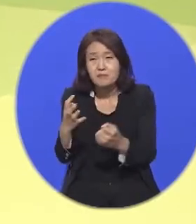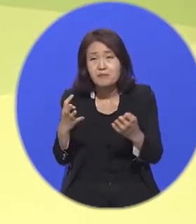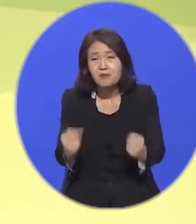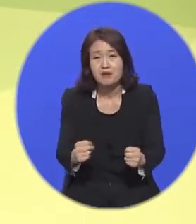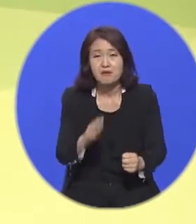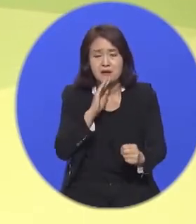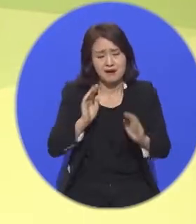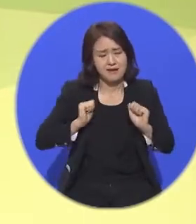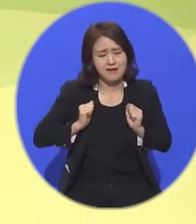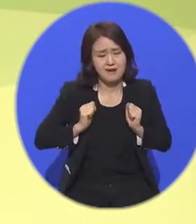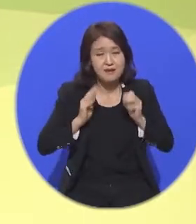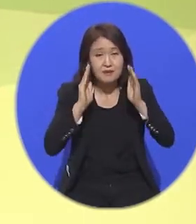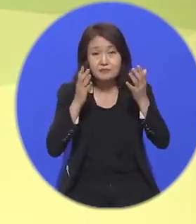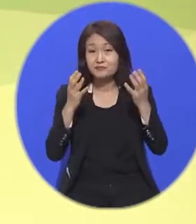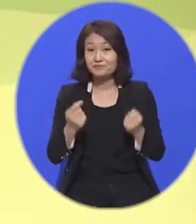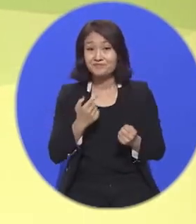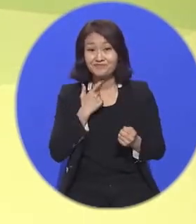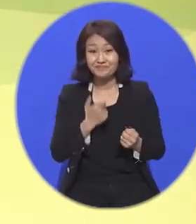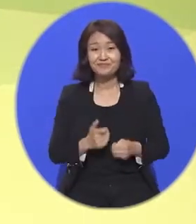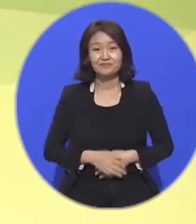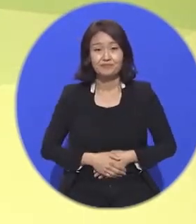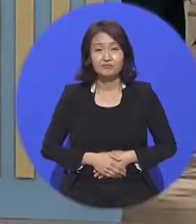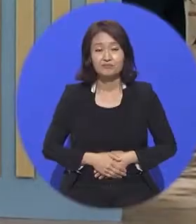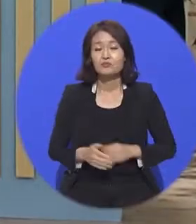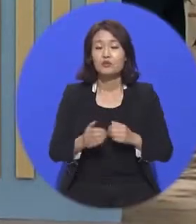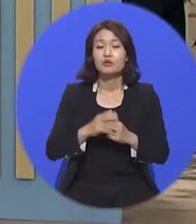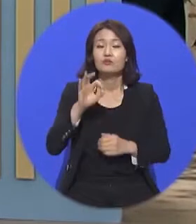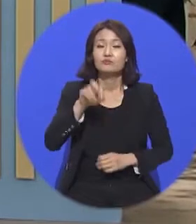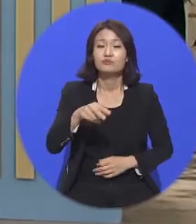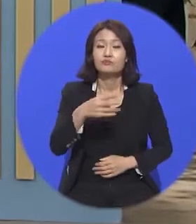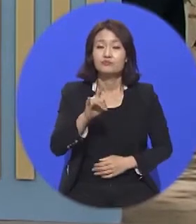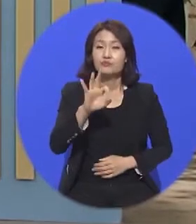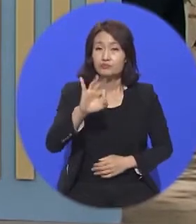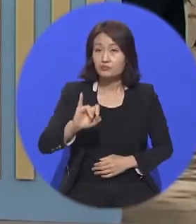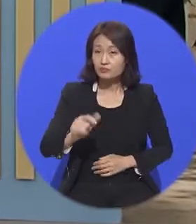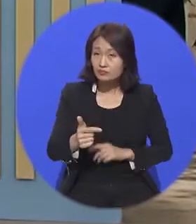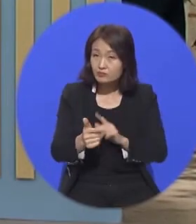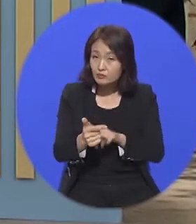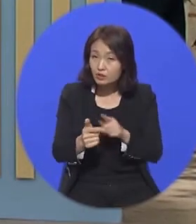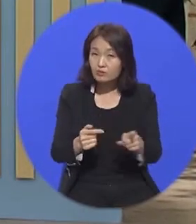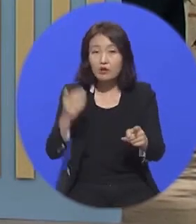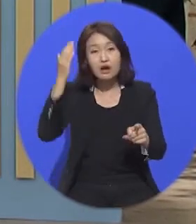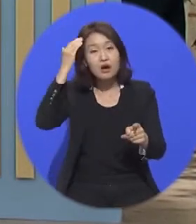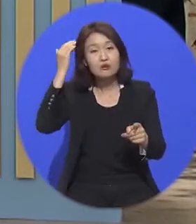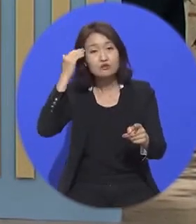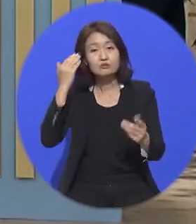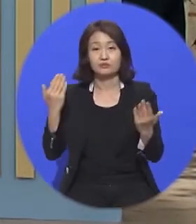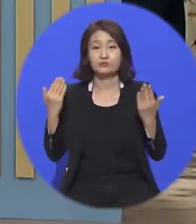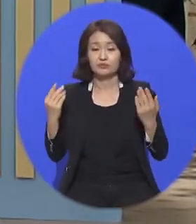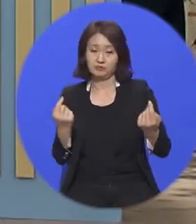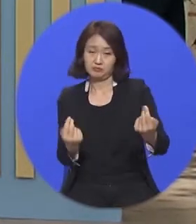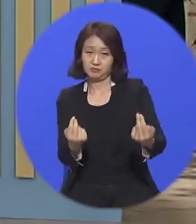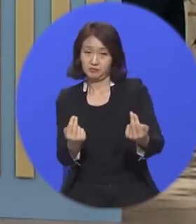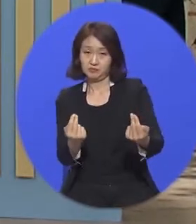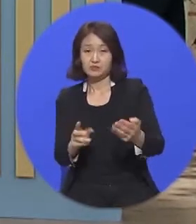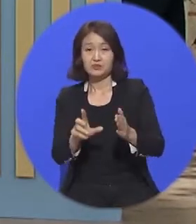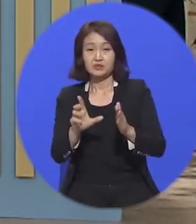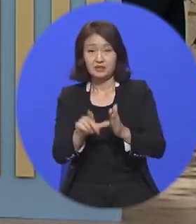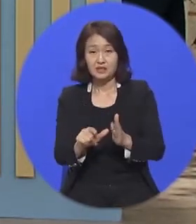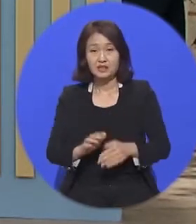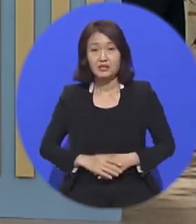내신도 열심히 했겠죠. 네. 그래서 유대인 친구하고 우리 한국 학생 친구하고 비교했을 때